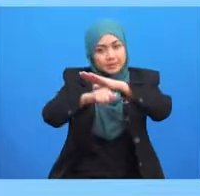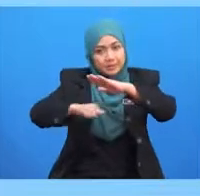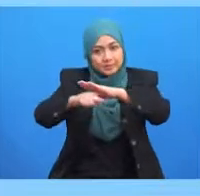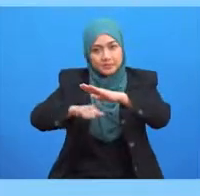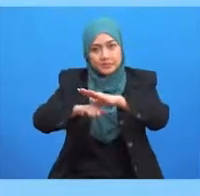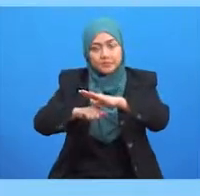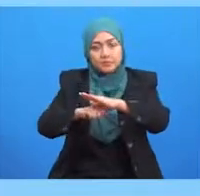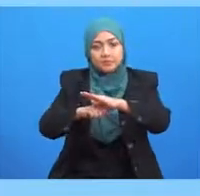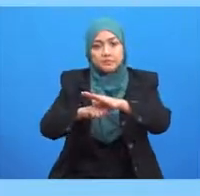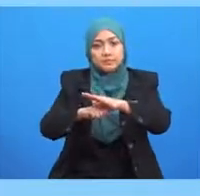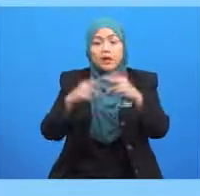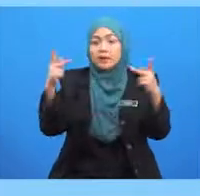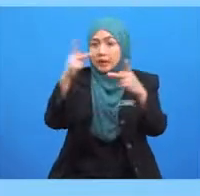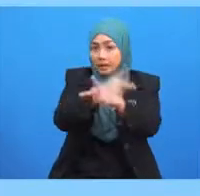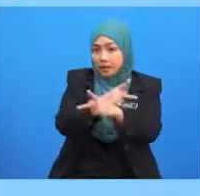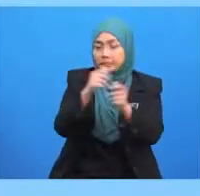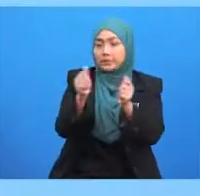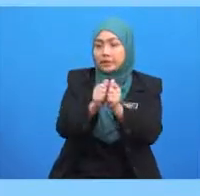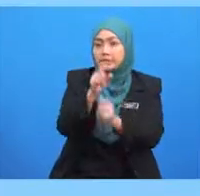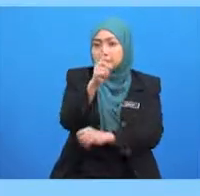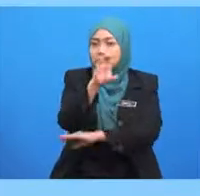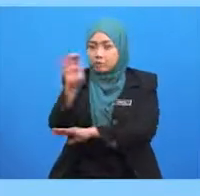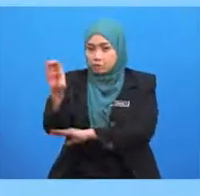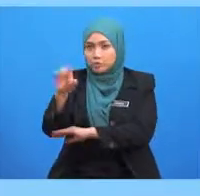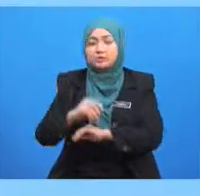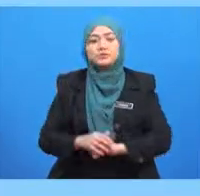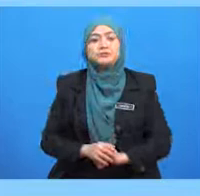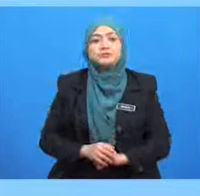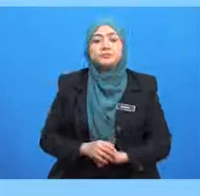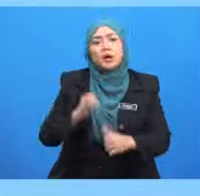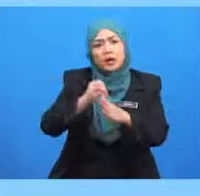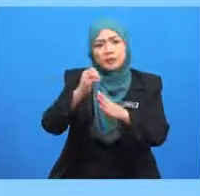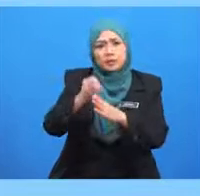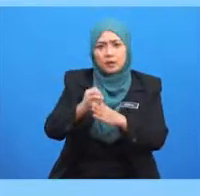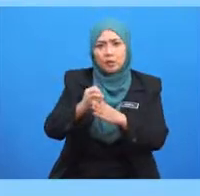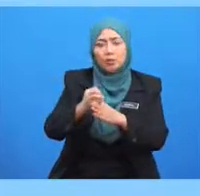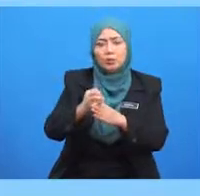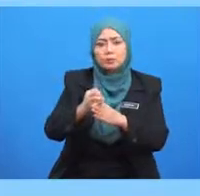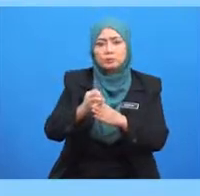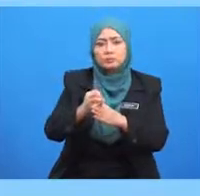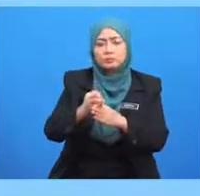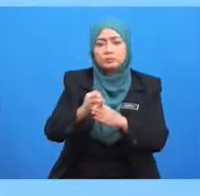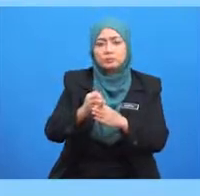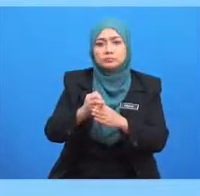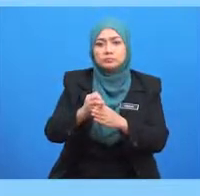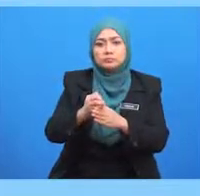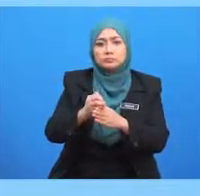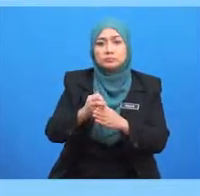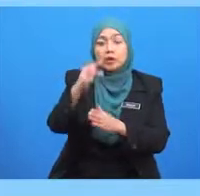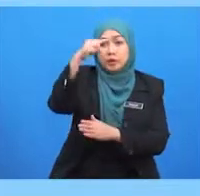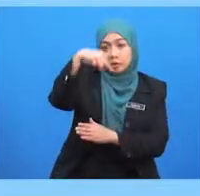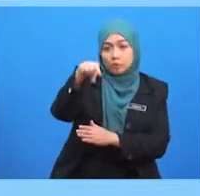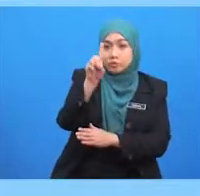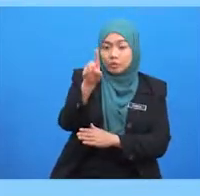didaratkan dengan g-spot atau secara ringkasnya Q1